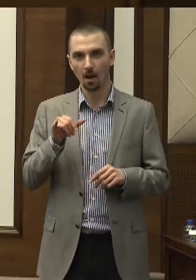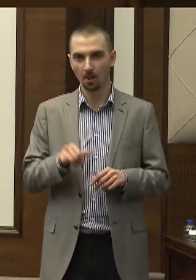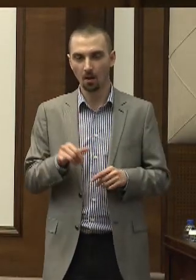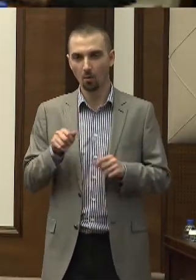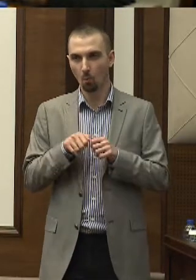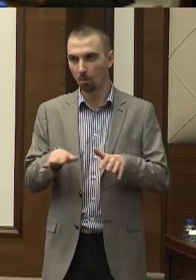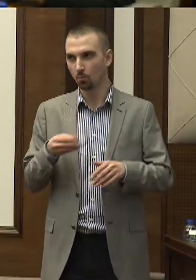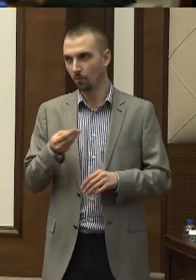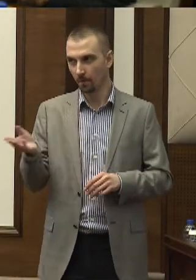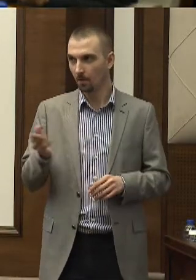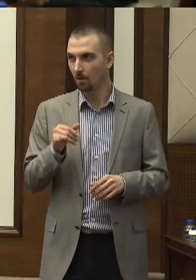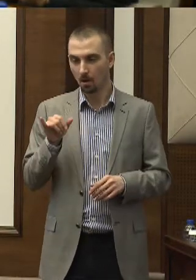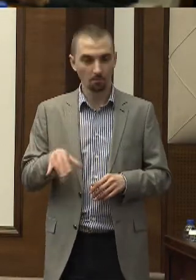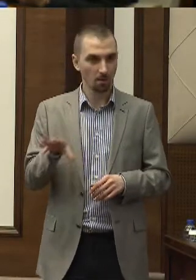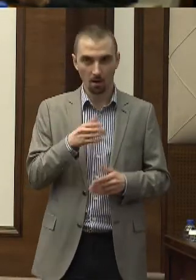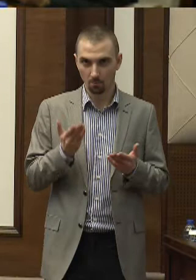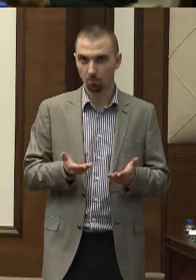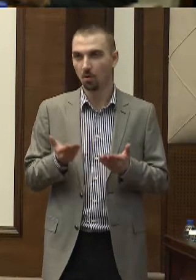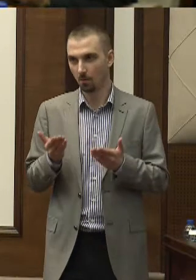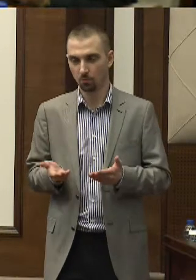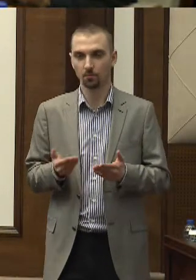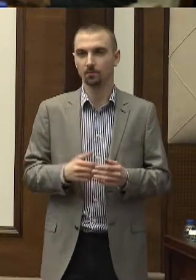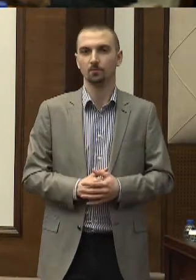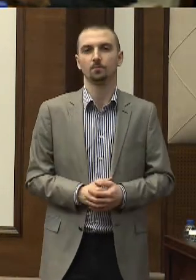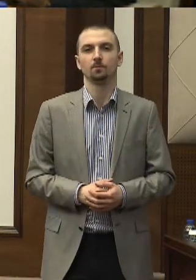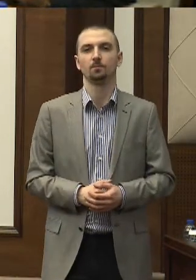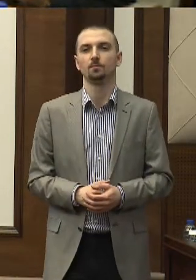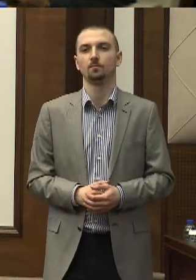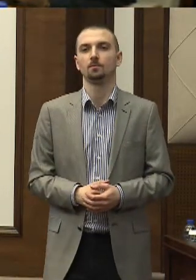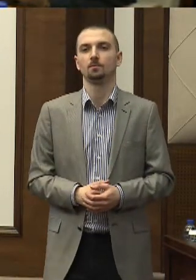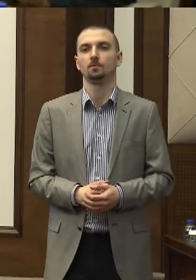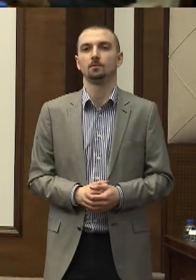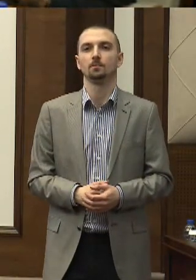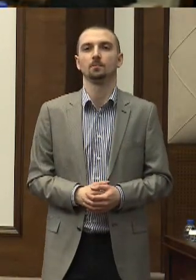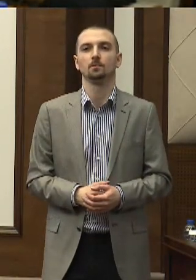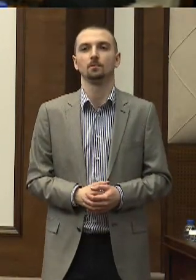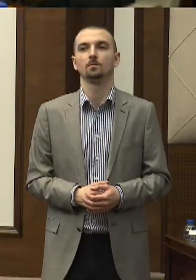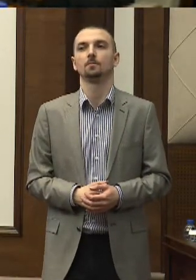sunuyorum. Kabul edenler, etmeyenler oy birliğiyle kabul edilmiştir.